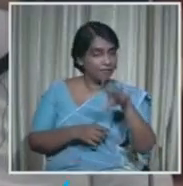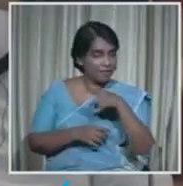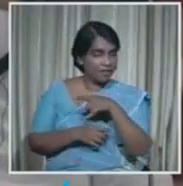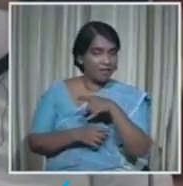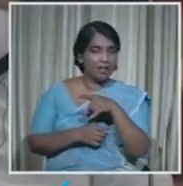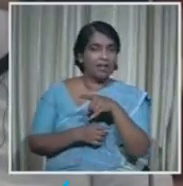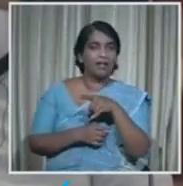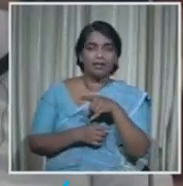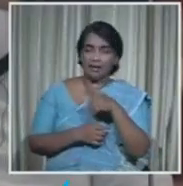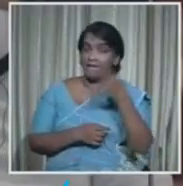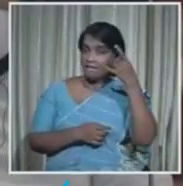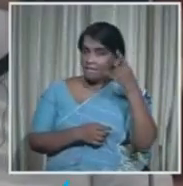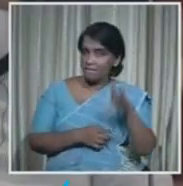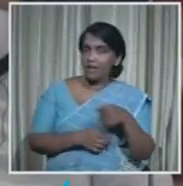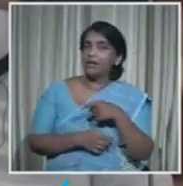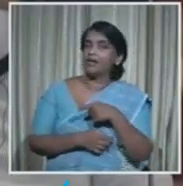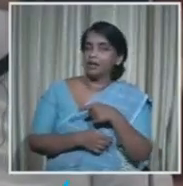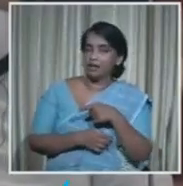Inisa.